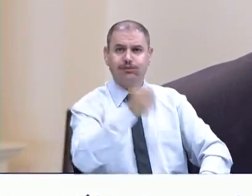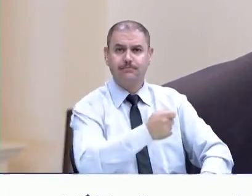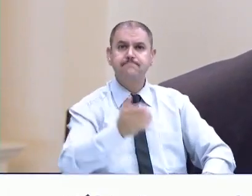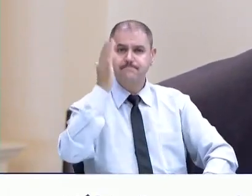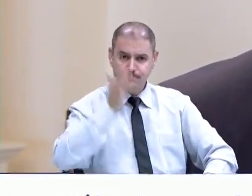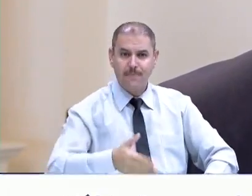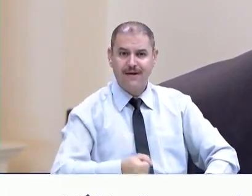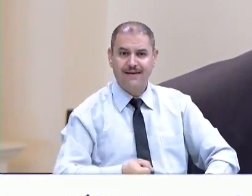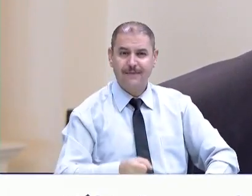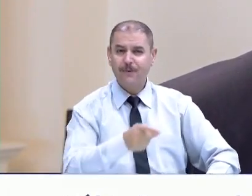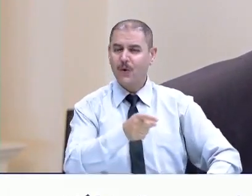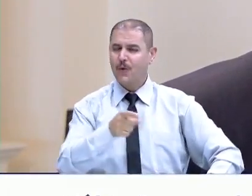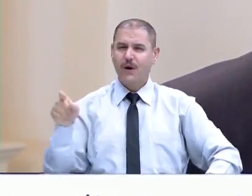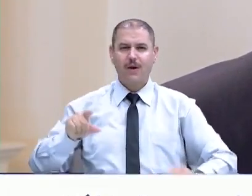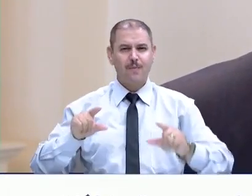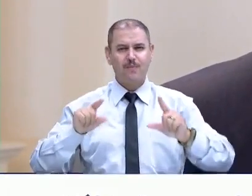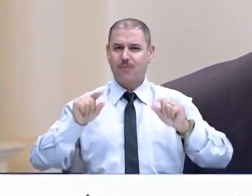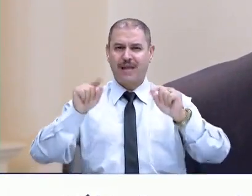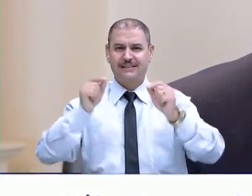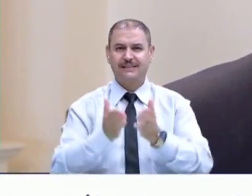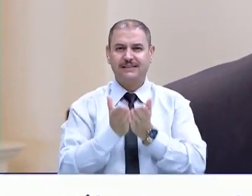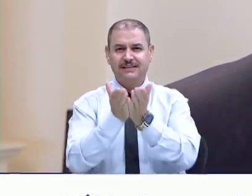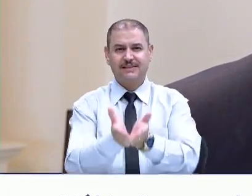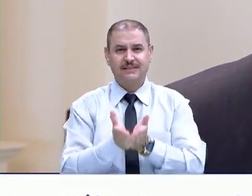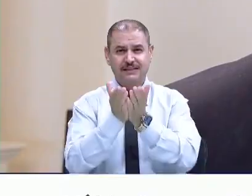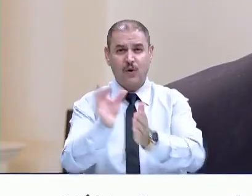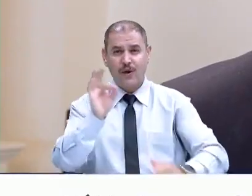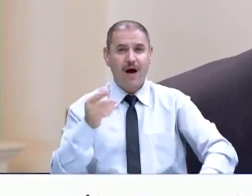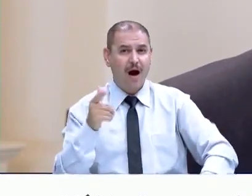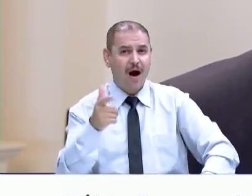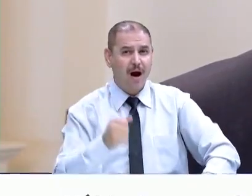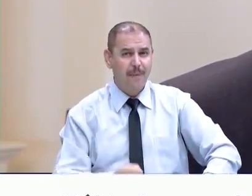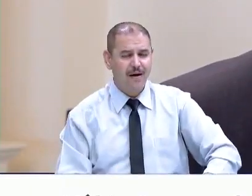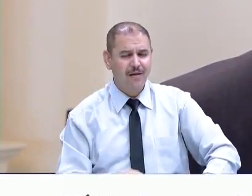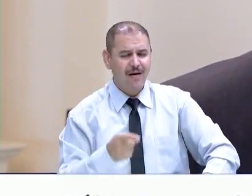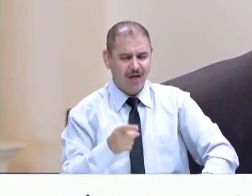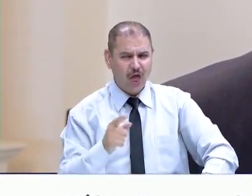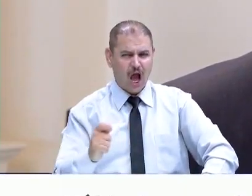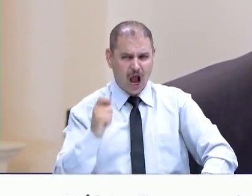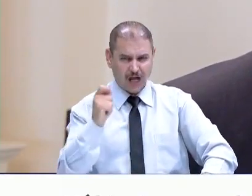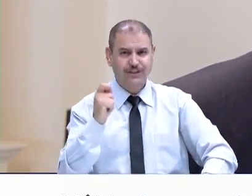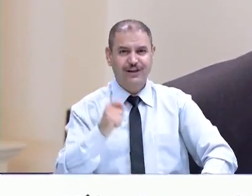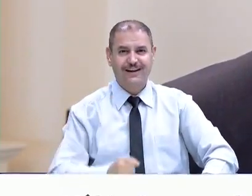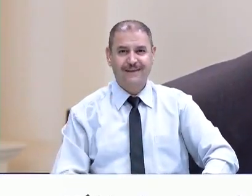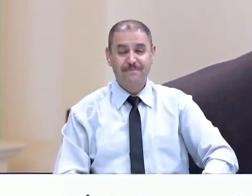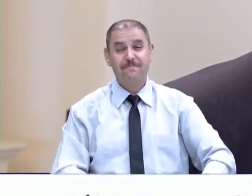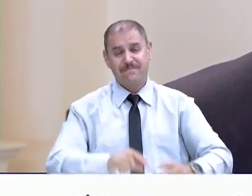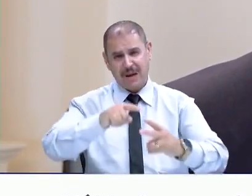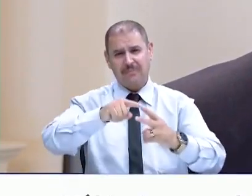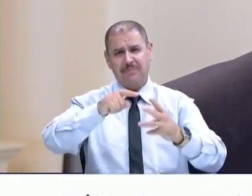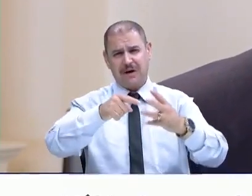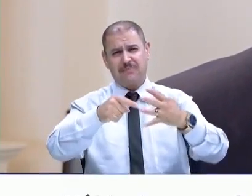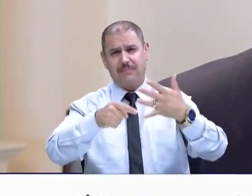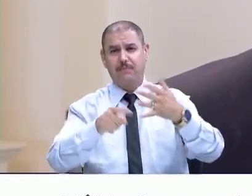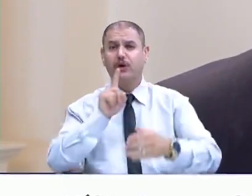ويجب ان نميز ميناء العقبه بهذا تحت هذا الاطار بالاضافه لذلك من ضمن الاتفاقيه سيكون هناك